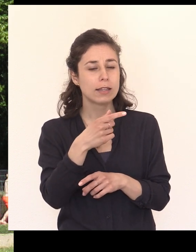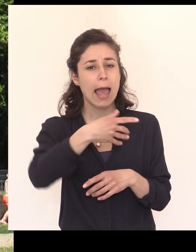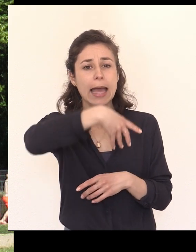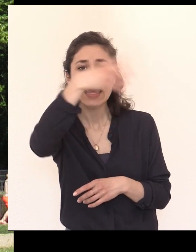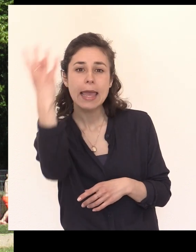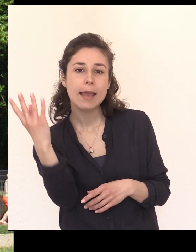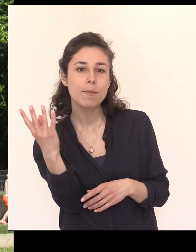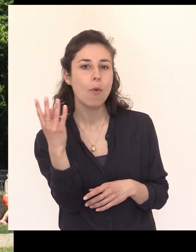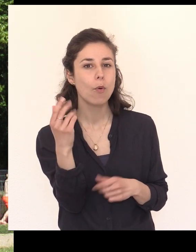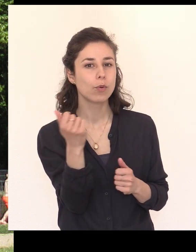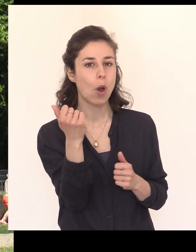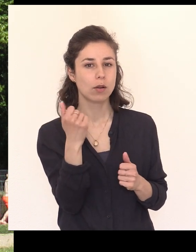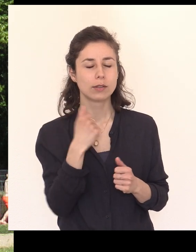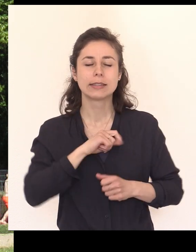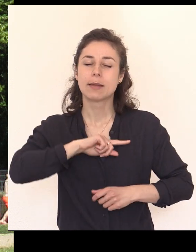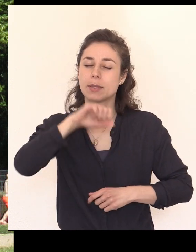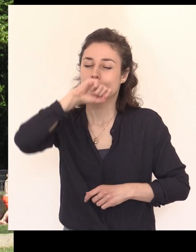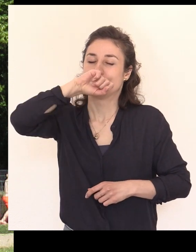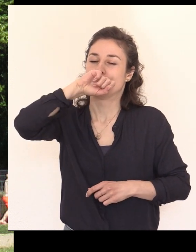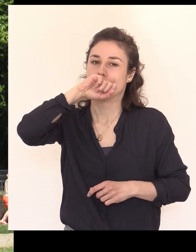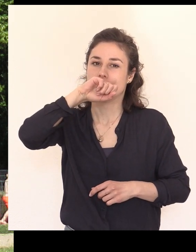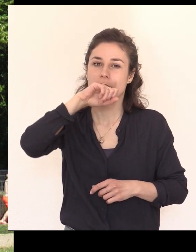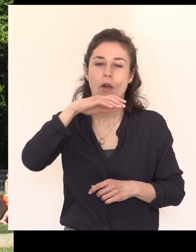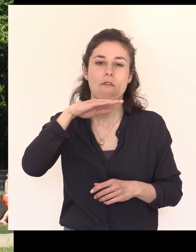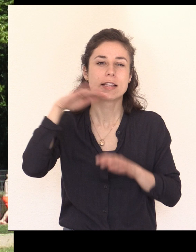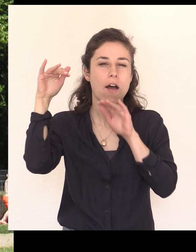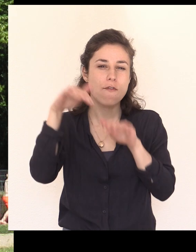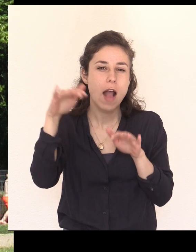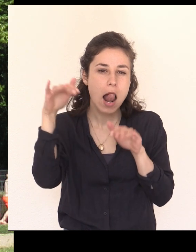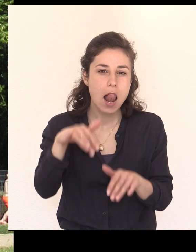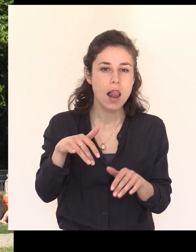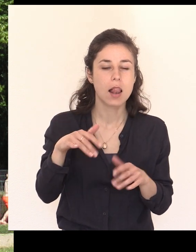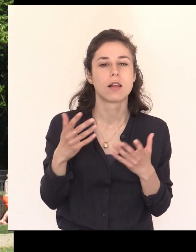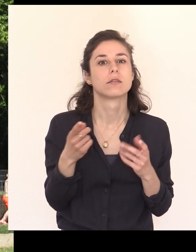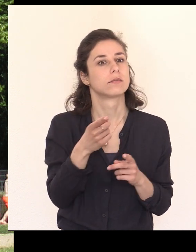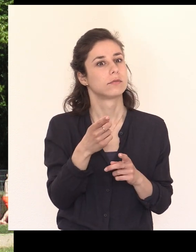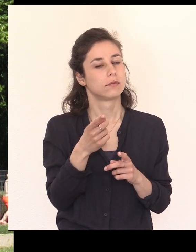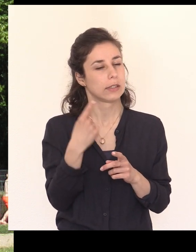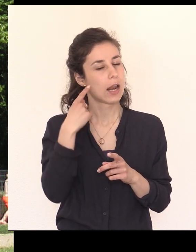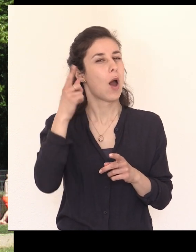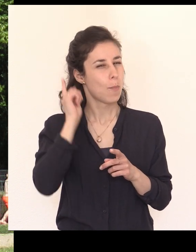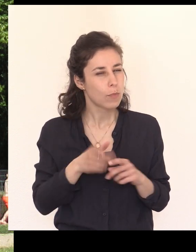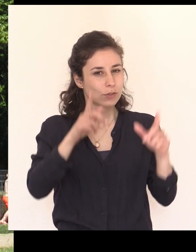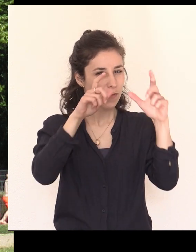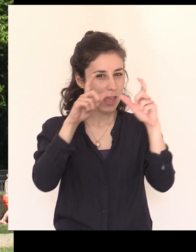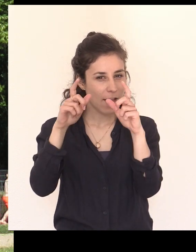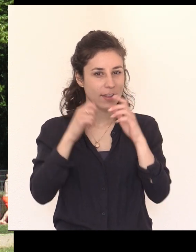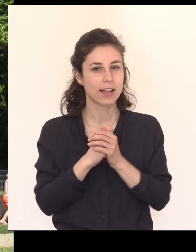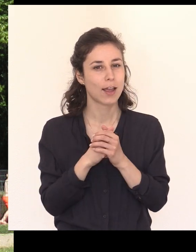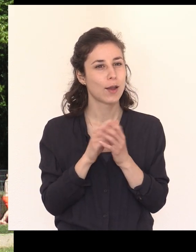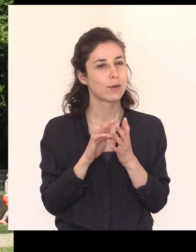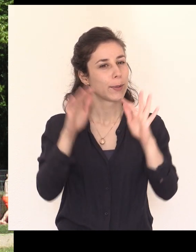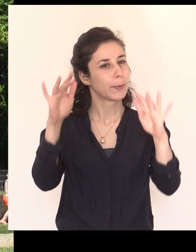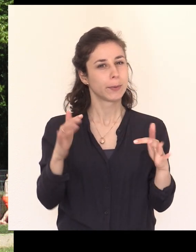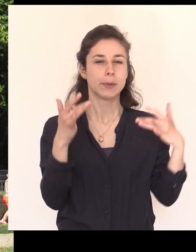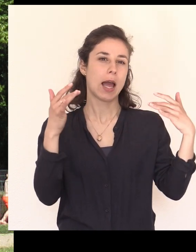Regenbogen auf diesem Wasserfall. Ich liebe Wasserfälle, also auch an Springbrunnen. Und dann dachte ich, oh, muss ich fotografieren, weil es war so